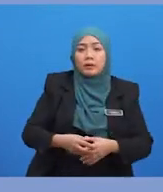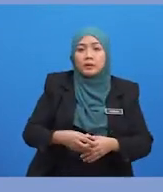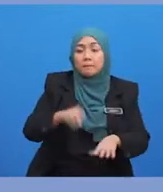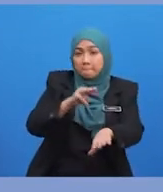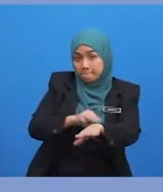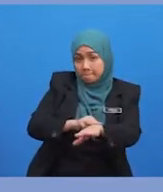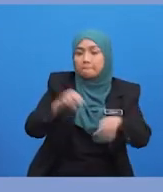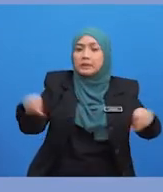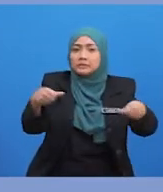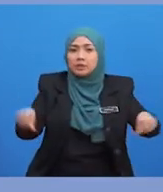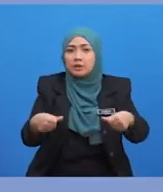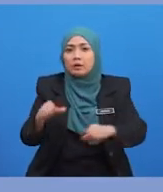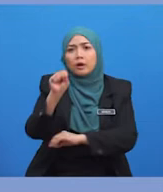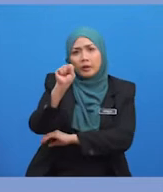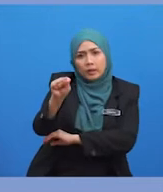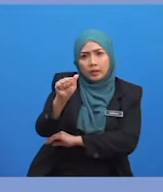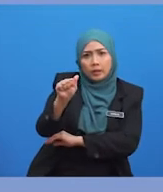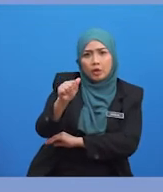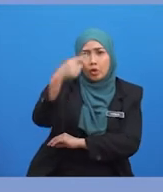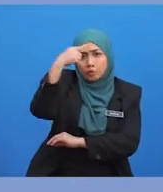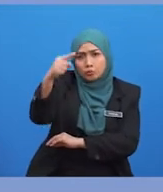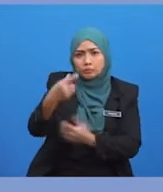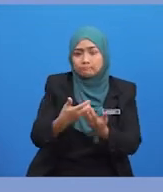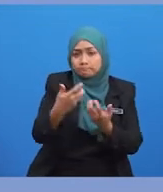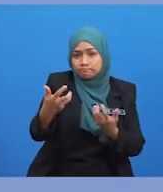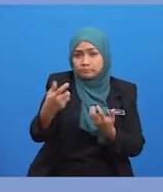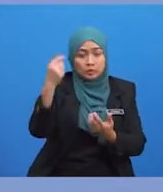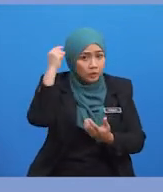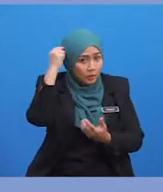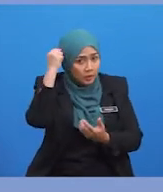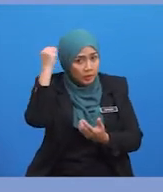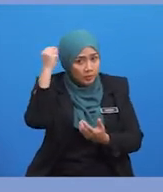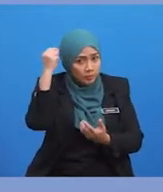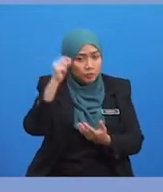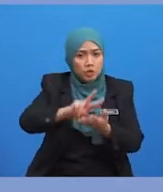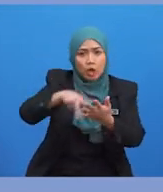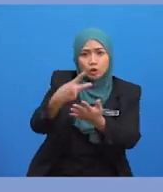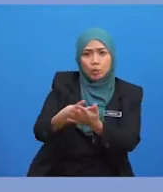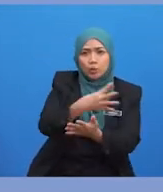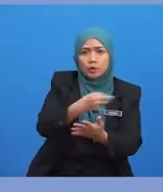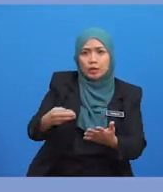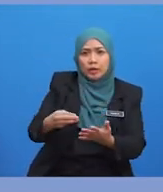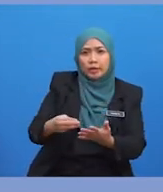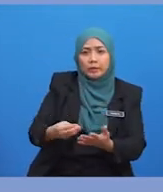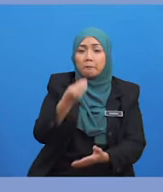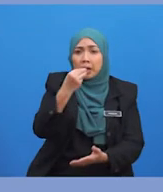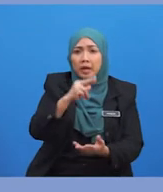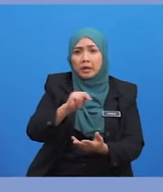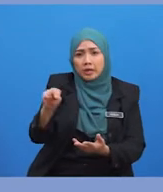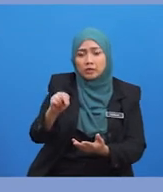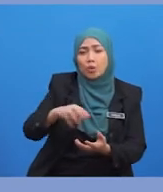A. Untuk mengelakkan rambut terjatuh dan mencemari makanan yang disediakan.